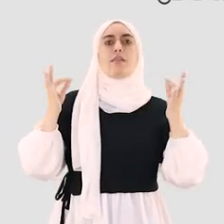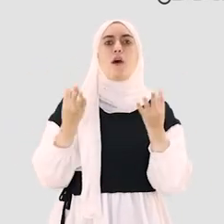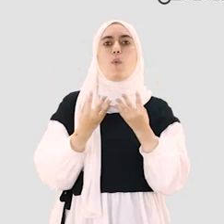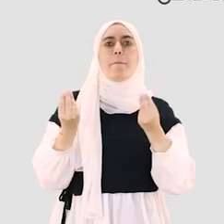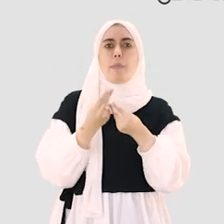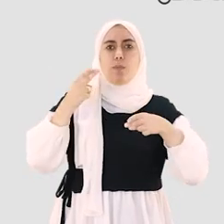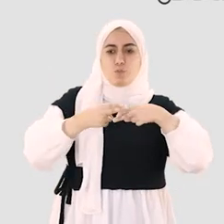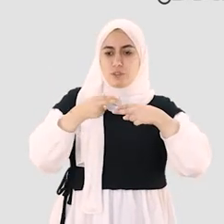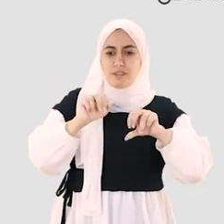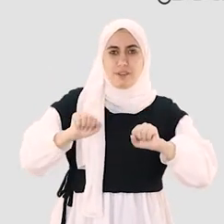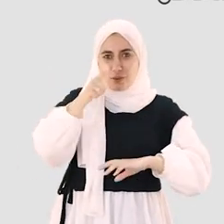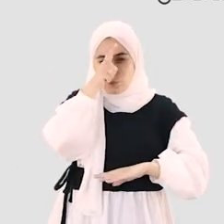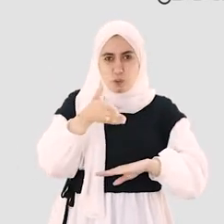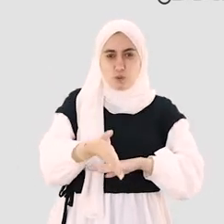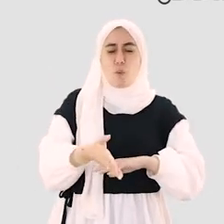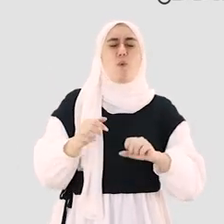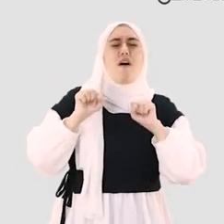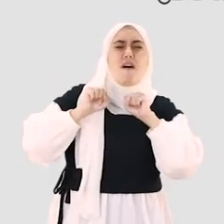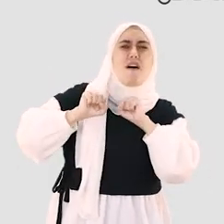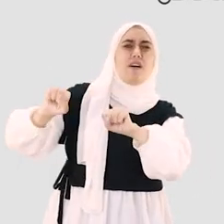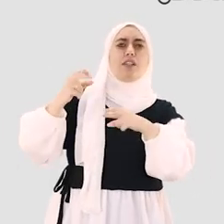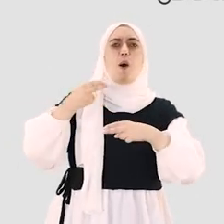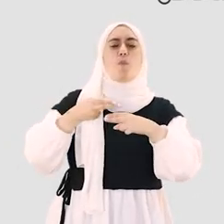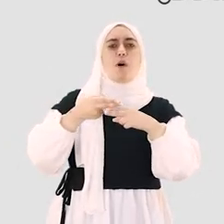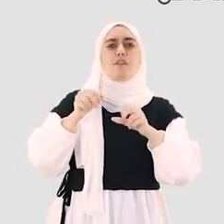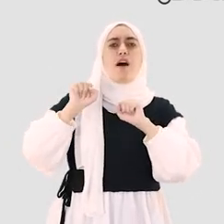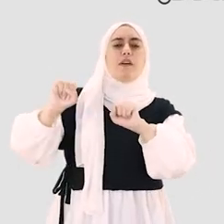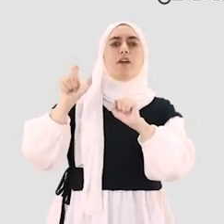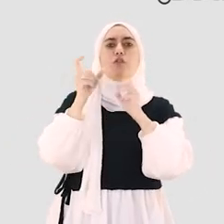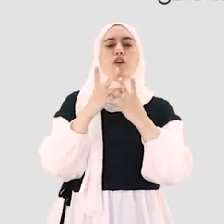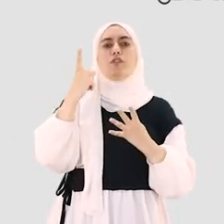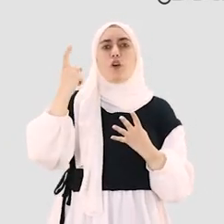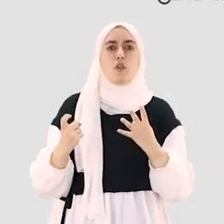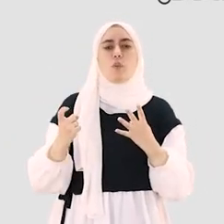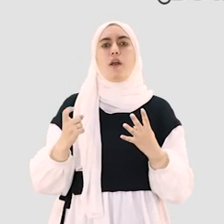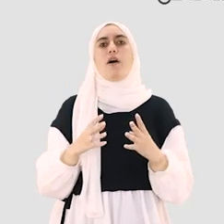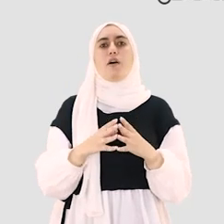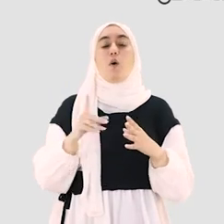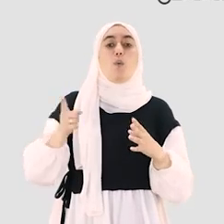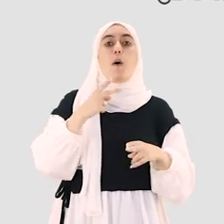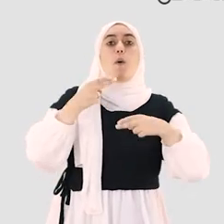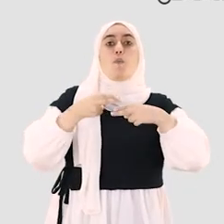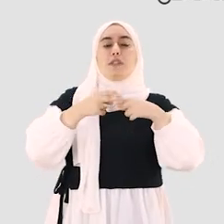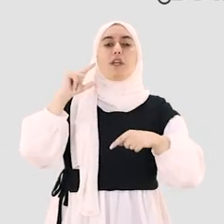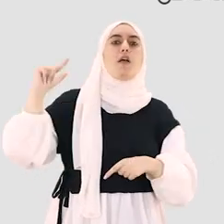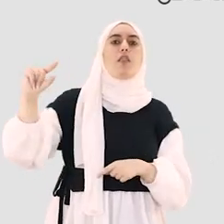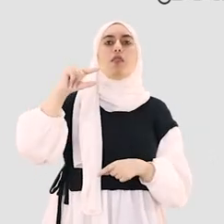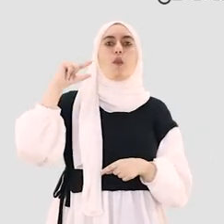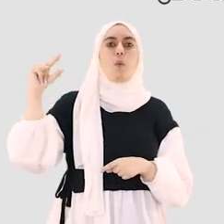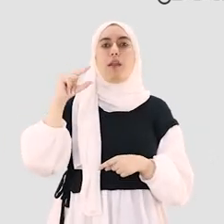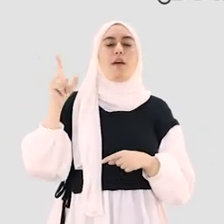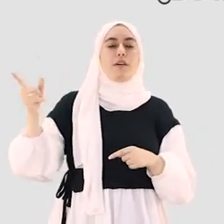تشجيع التعاون مع مؤسسات المجتمع المحلي وخصوصا المؤسسات التي تعنى بالاشخاص ذوي الاعاقه